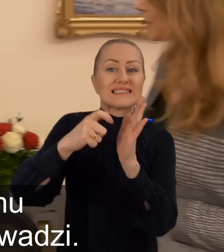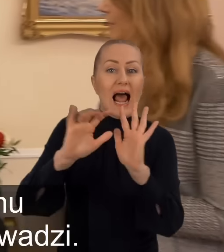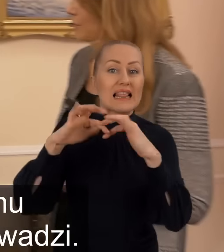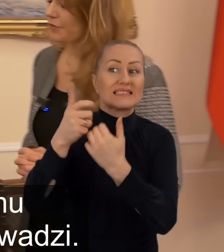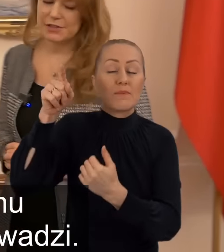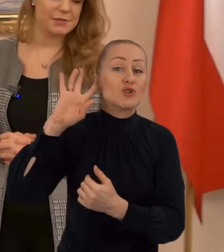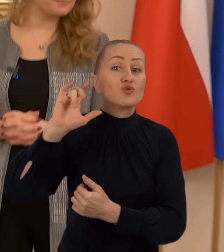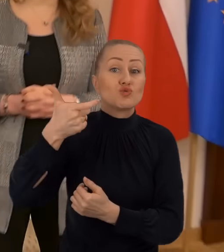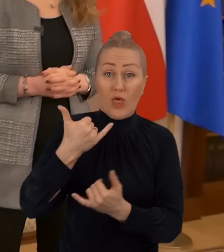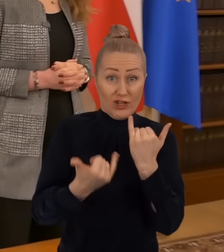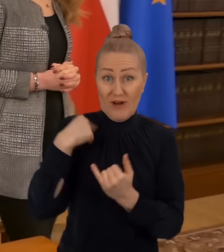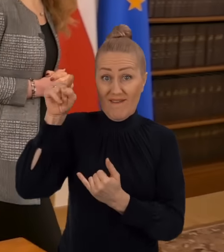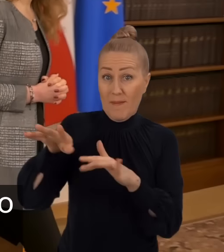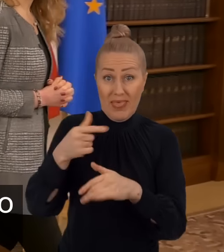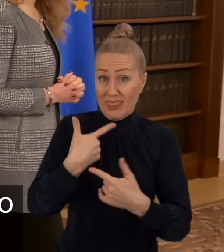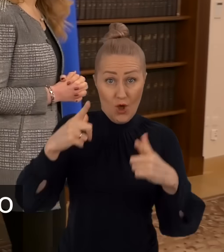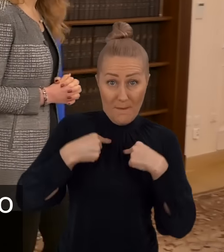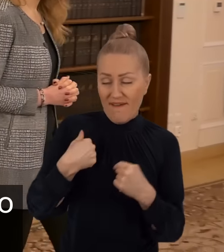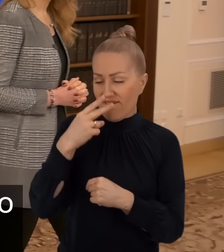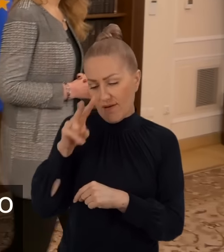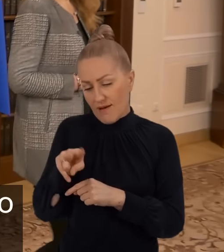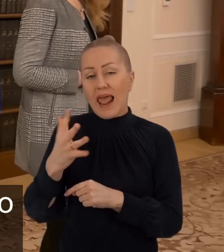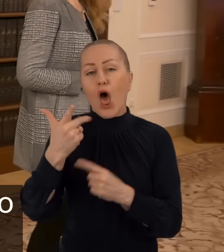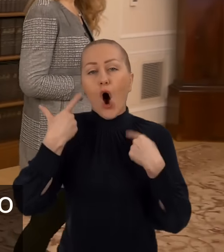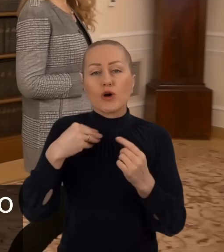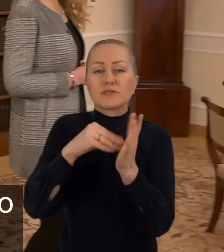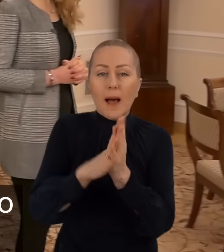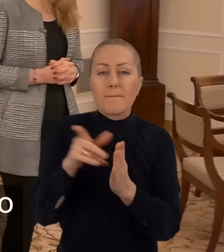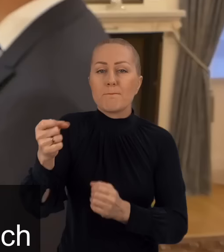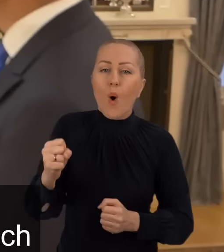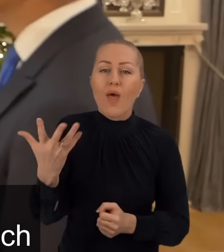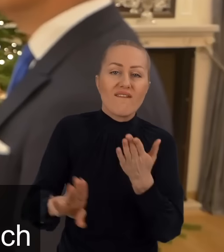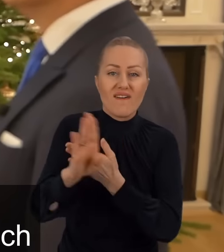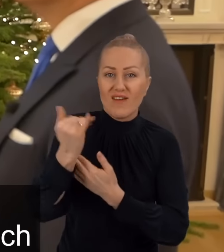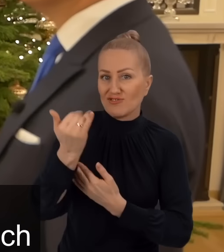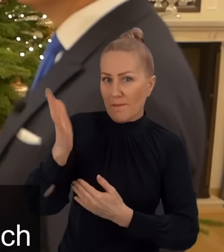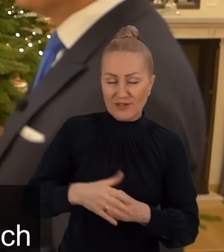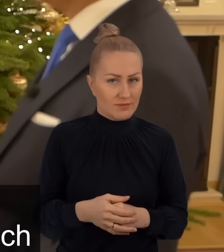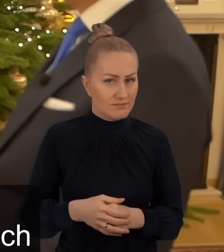momencie nie prowadzi, ile jeszcze posłów, ilu posłów się jeszcze zapisało do wystąpienia i tak dalej, i tak dalej. Nie wiem, czy